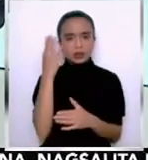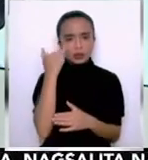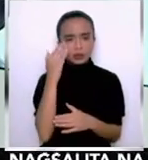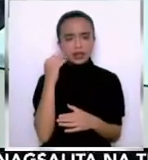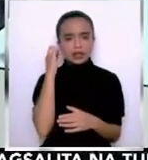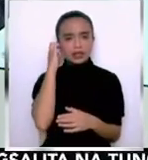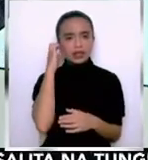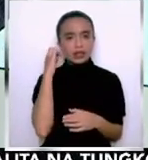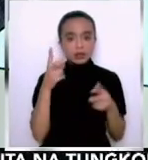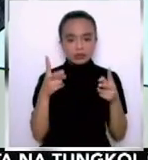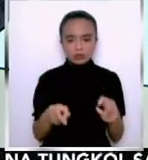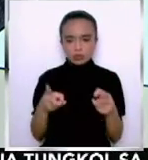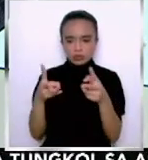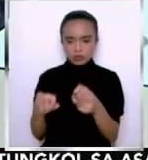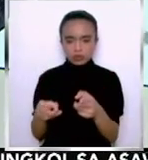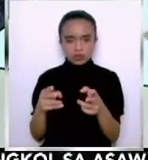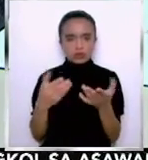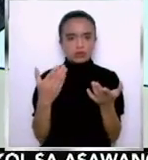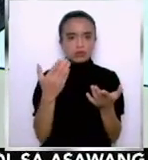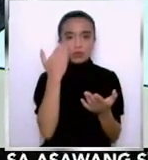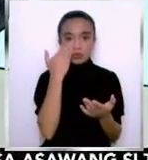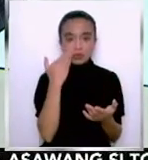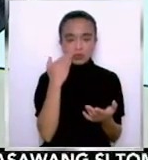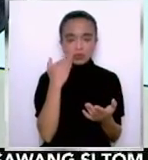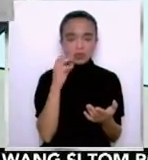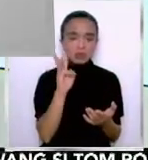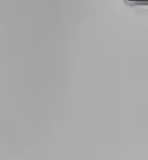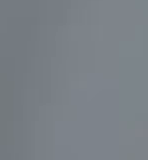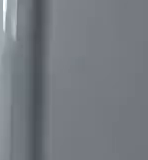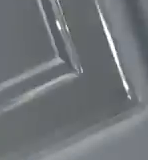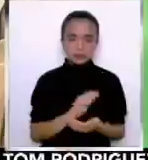putol-putol ang kanilang supply ng tubig. Nagbabalik si JP Soriano.